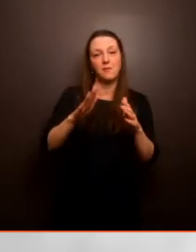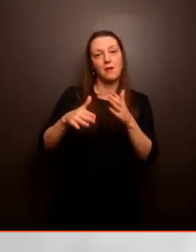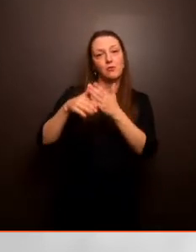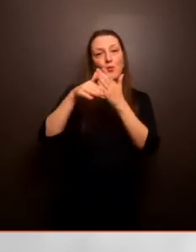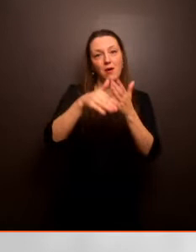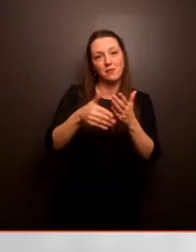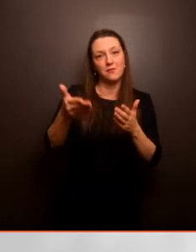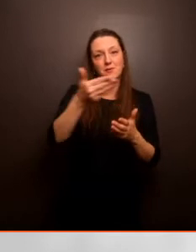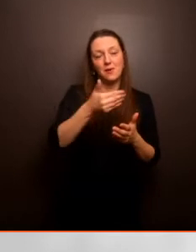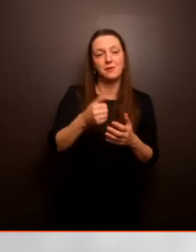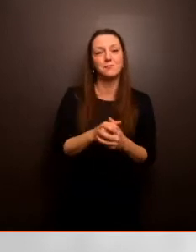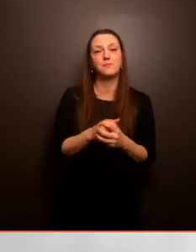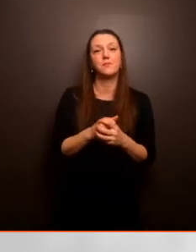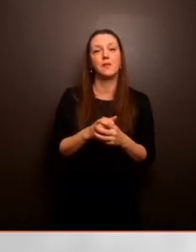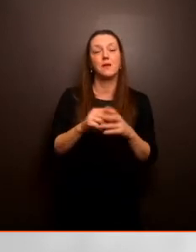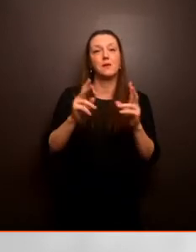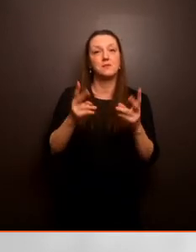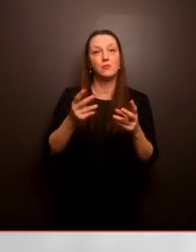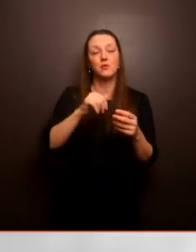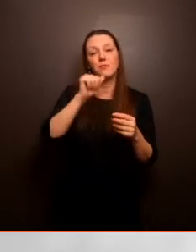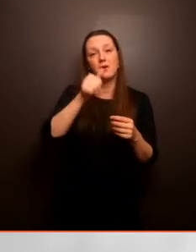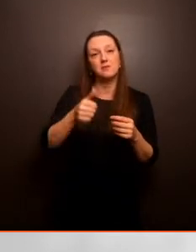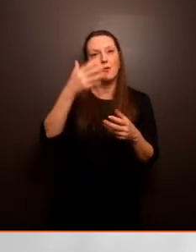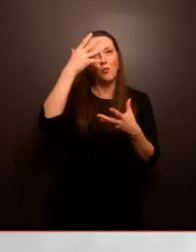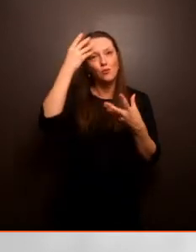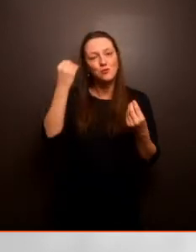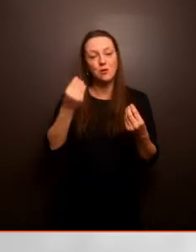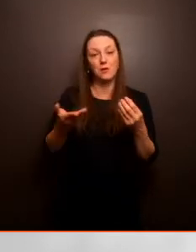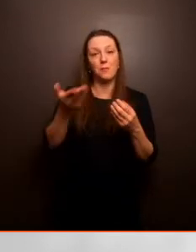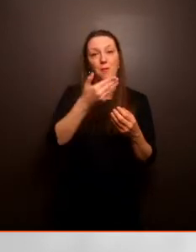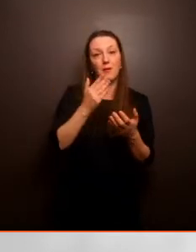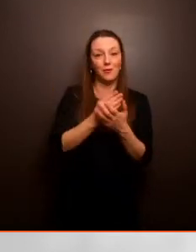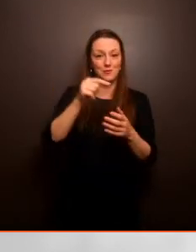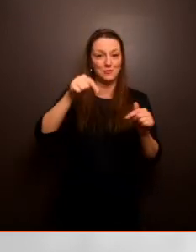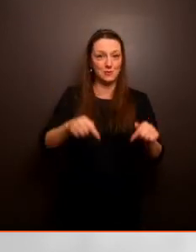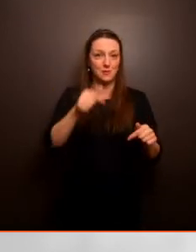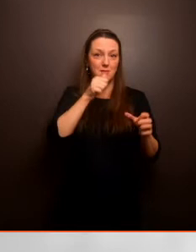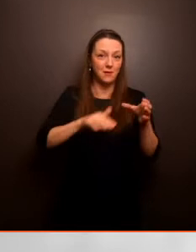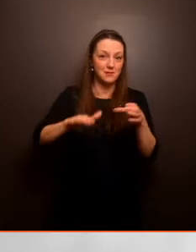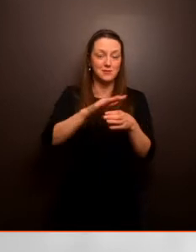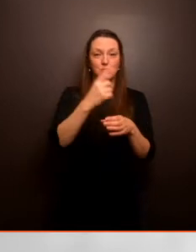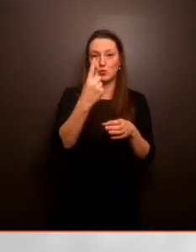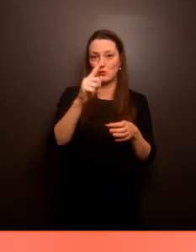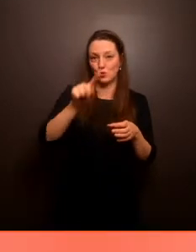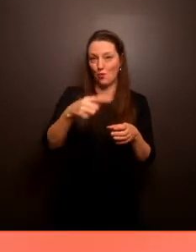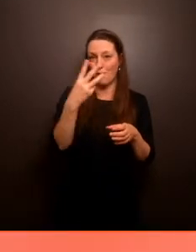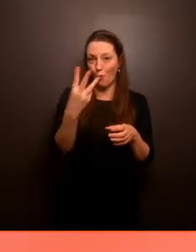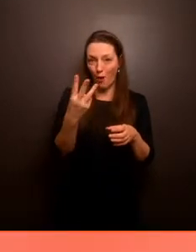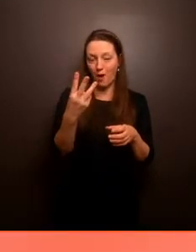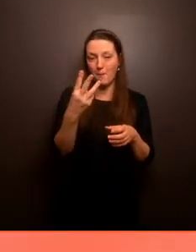Ja me ei saa siin ka ära unustada seda, et meil on endiselt 1,3 miljonit inimest. Need demograafilised